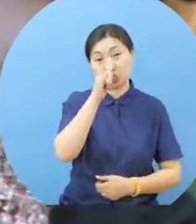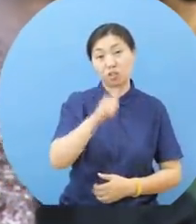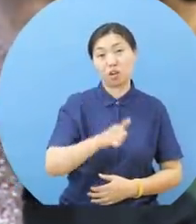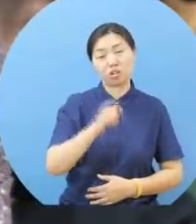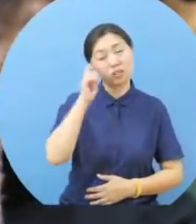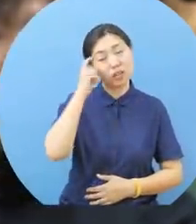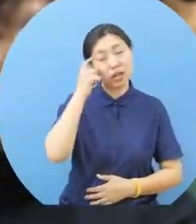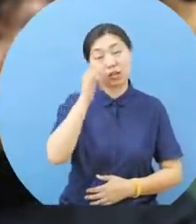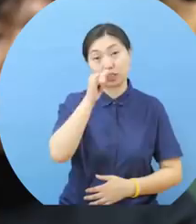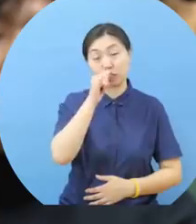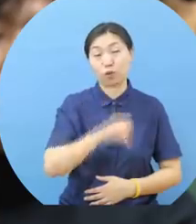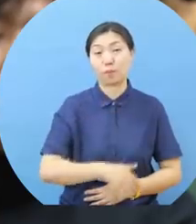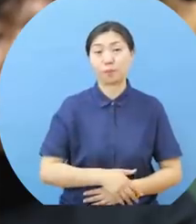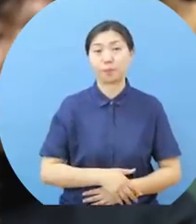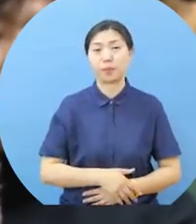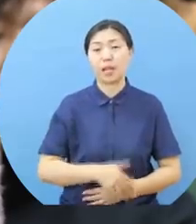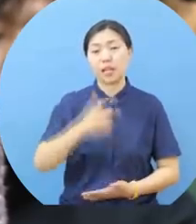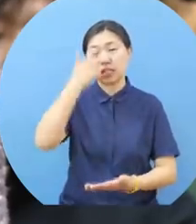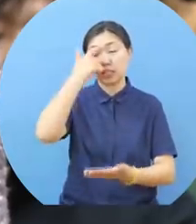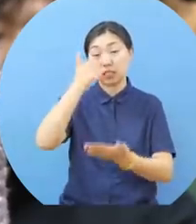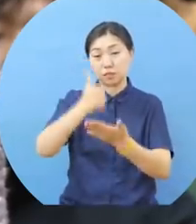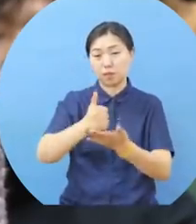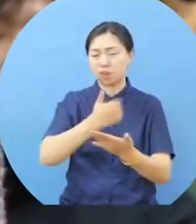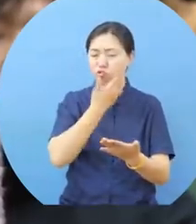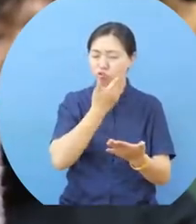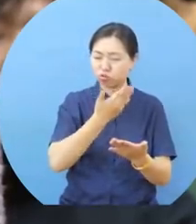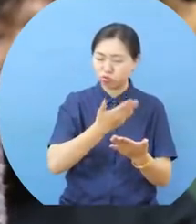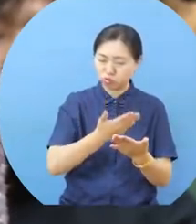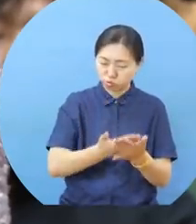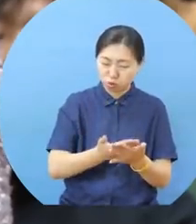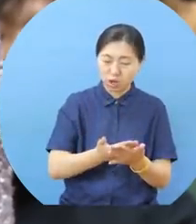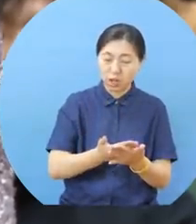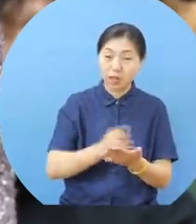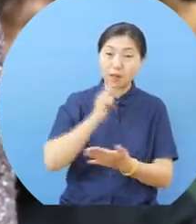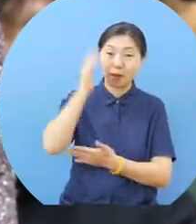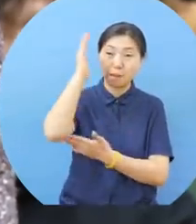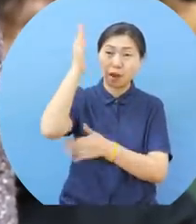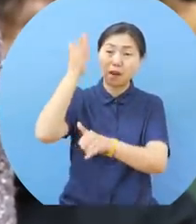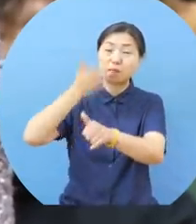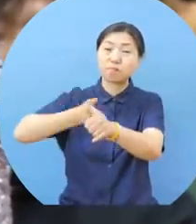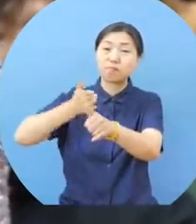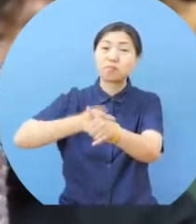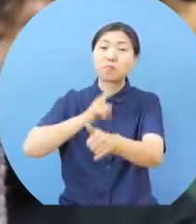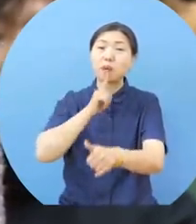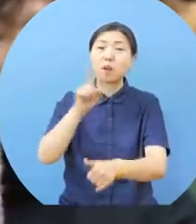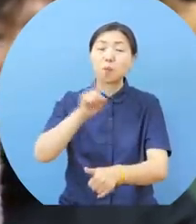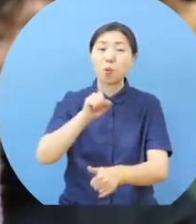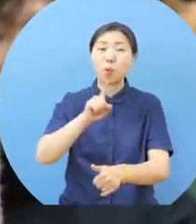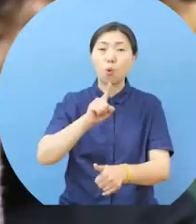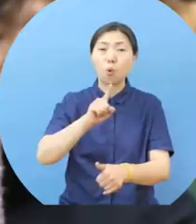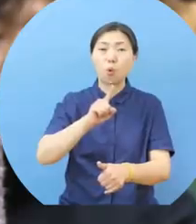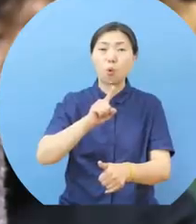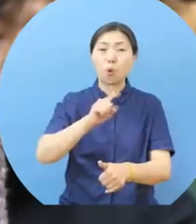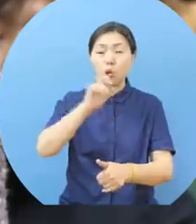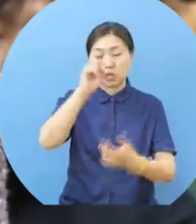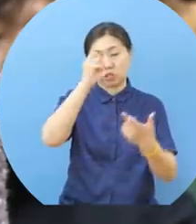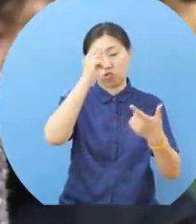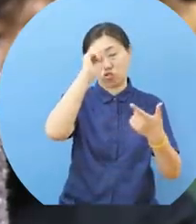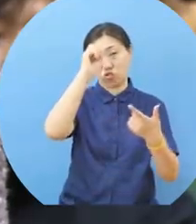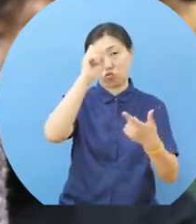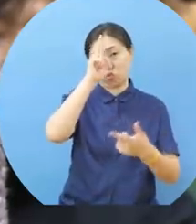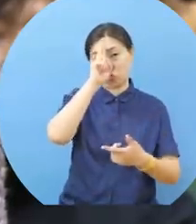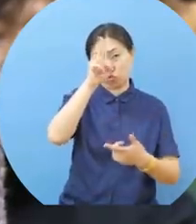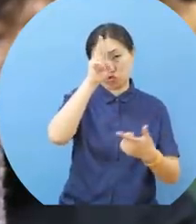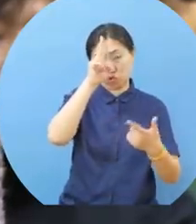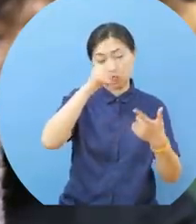들기도 합니다 그런데 제가 스님의 결신 말씀을 창 하고자 하는 것을 중학교 2학년 딸과 고등학교